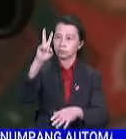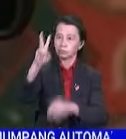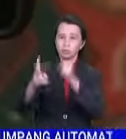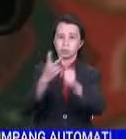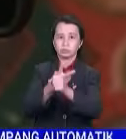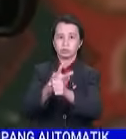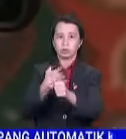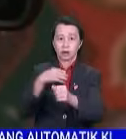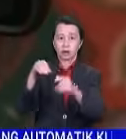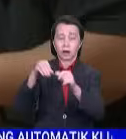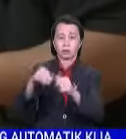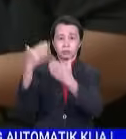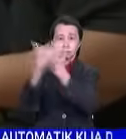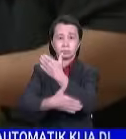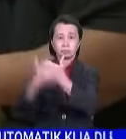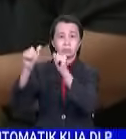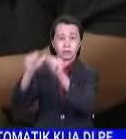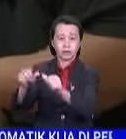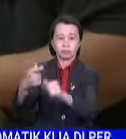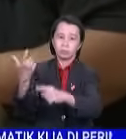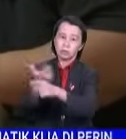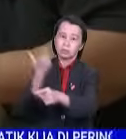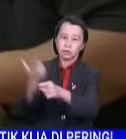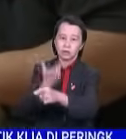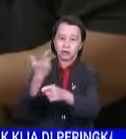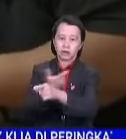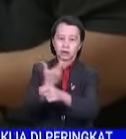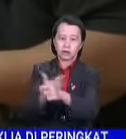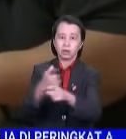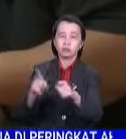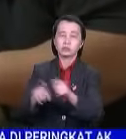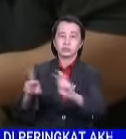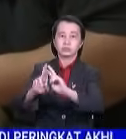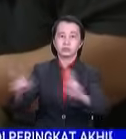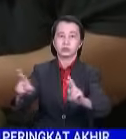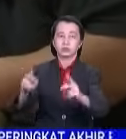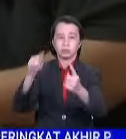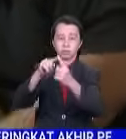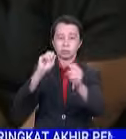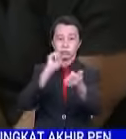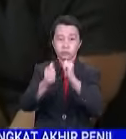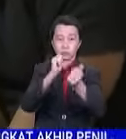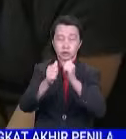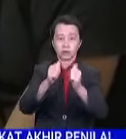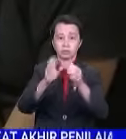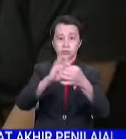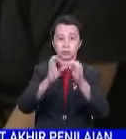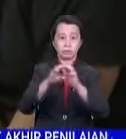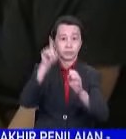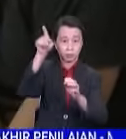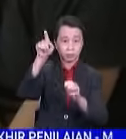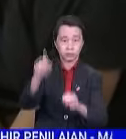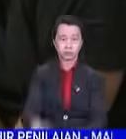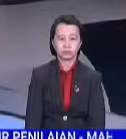dua tahun berada di semanjung Listya karena menjalani latihan sebagai persediaan ketemu syaa tersebut